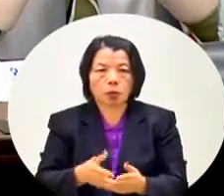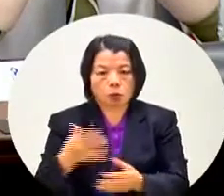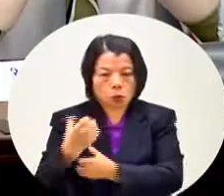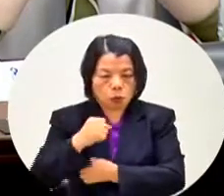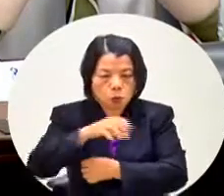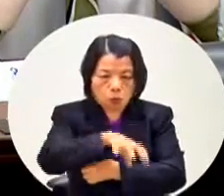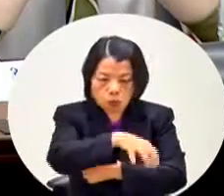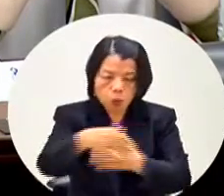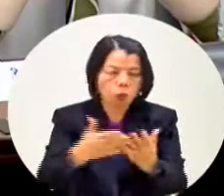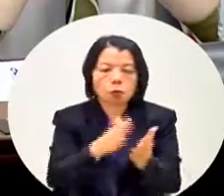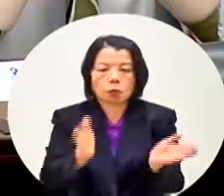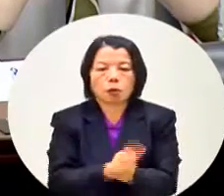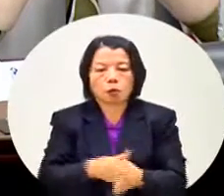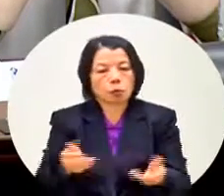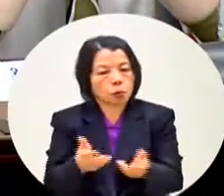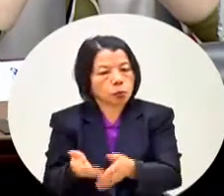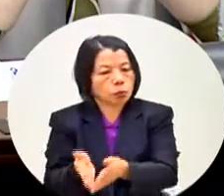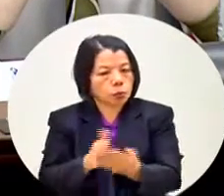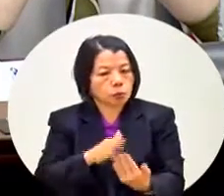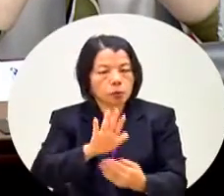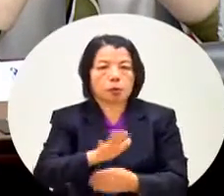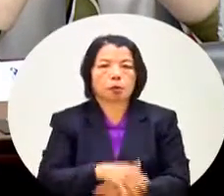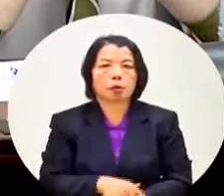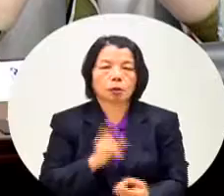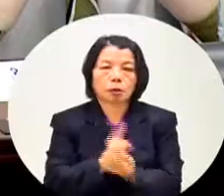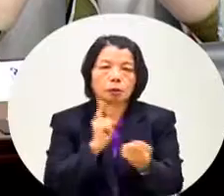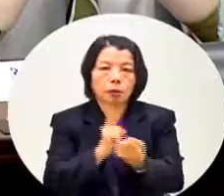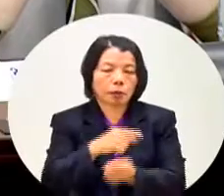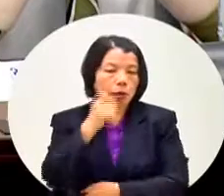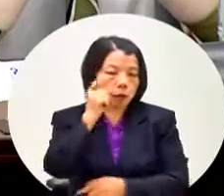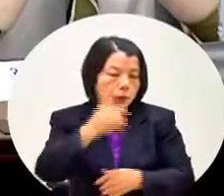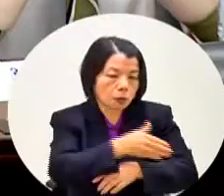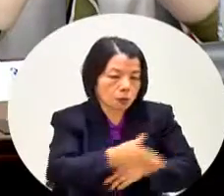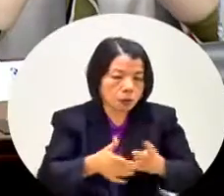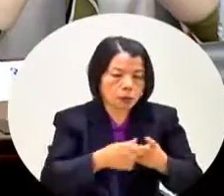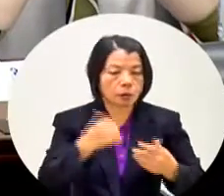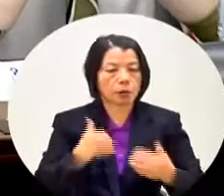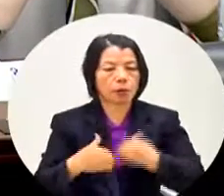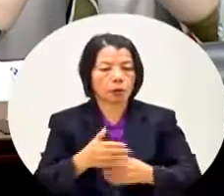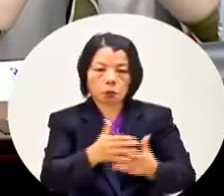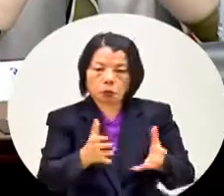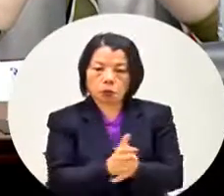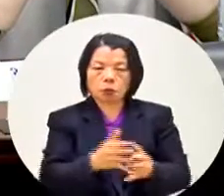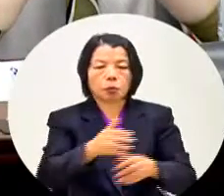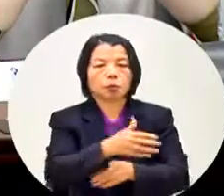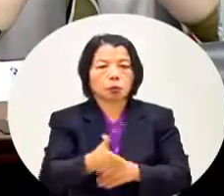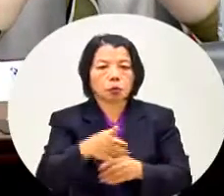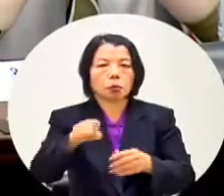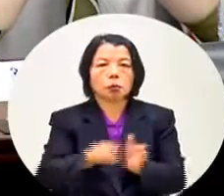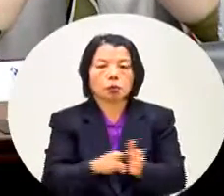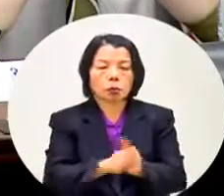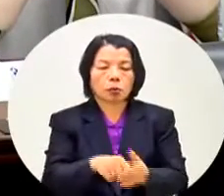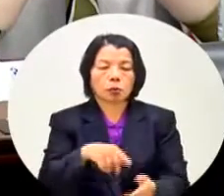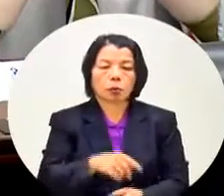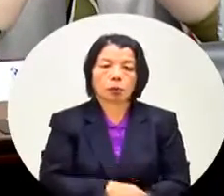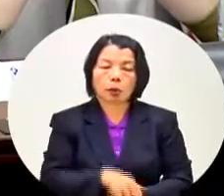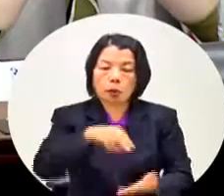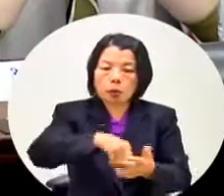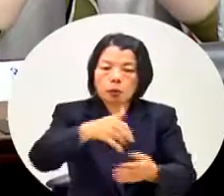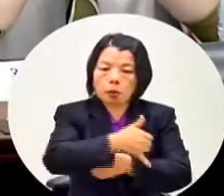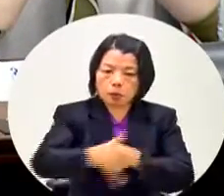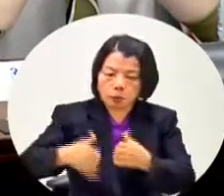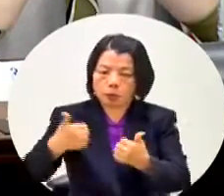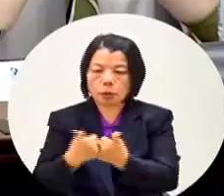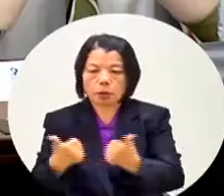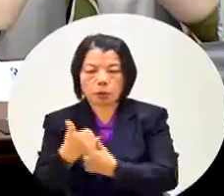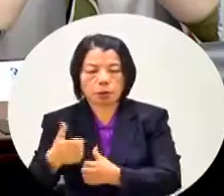黄埔新村，好，它现在以租代户，好，正在执行的计划，然后再来我们的海军在我们的左营